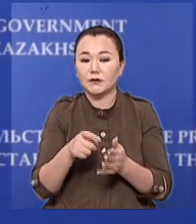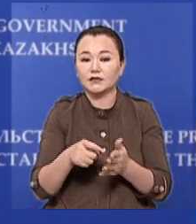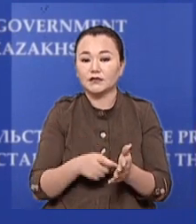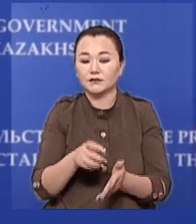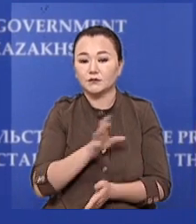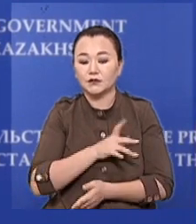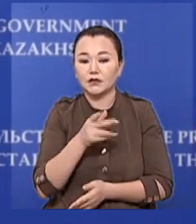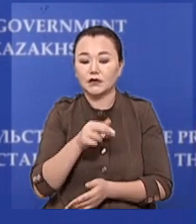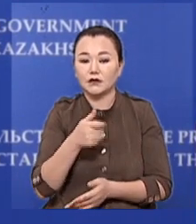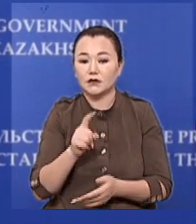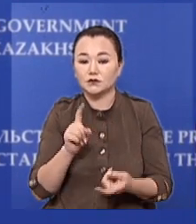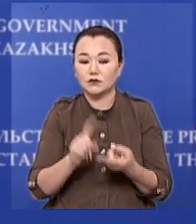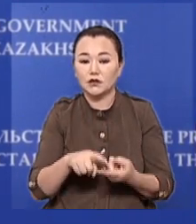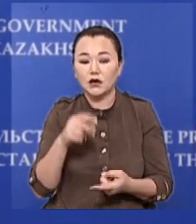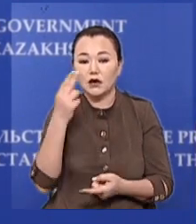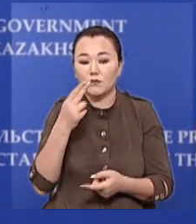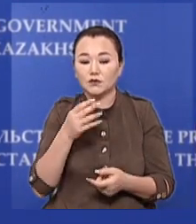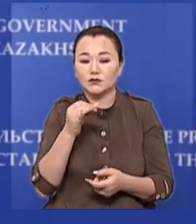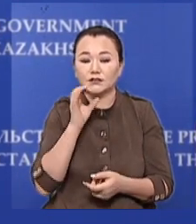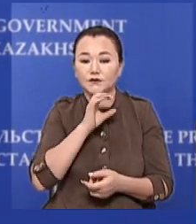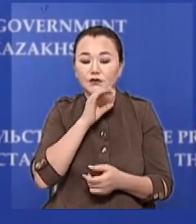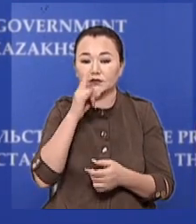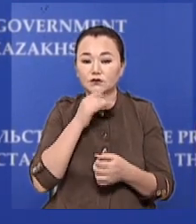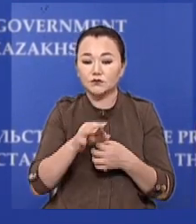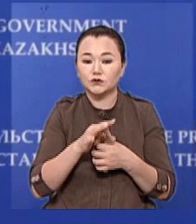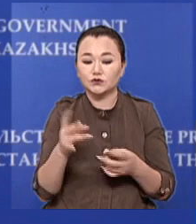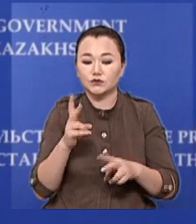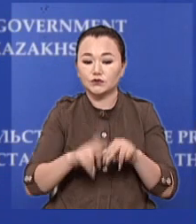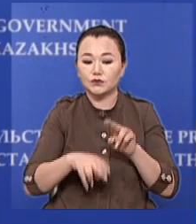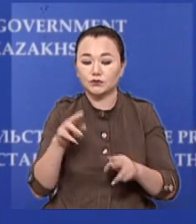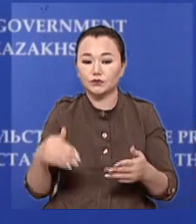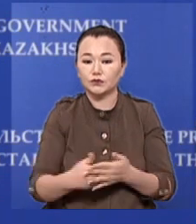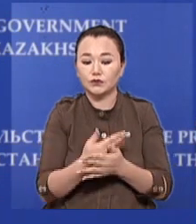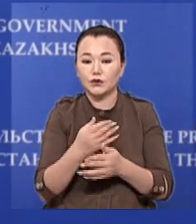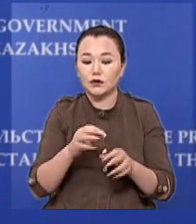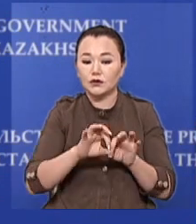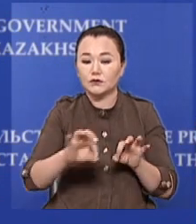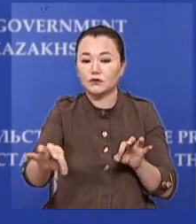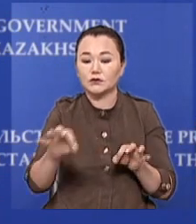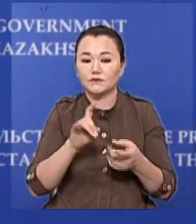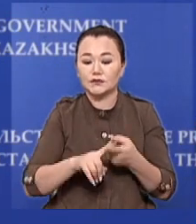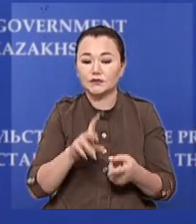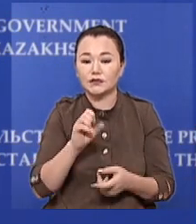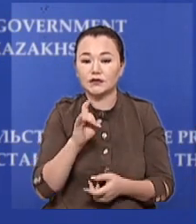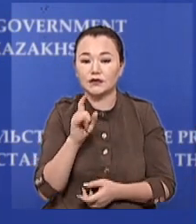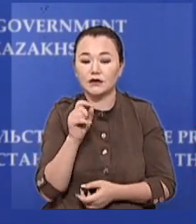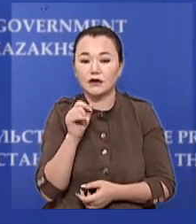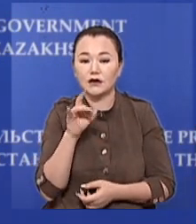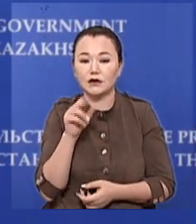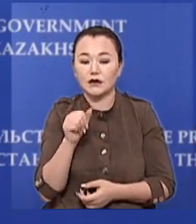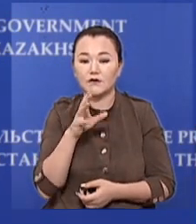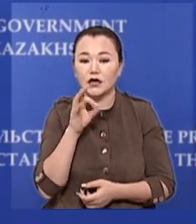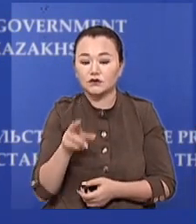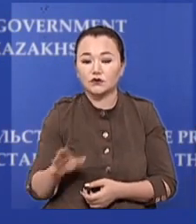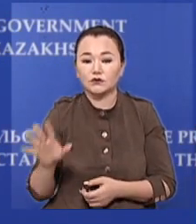Для газификации Акмолинской и Северо-Казахстанской областей нужно строительство новых этапов магистрального газопровода «Сарыарка». В восточных регионах